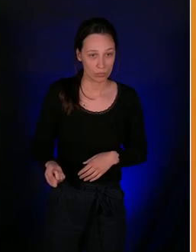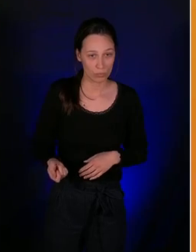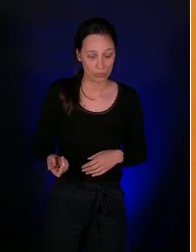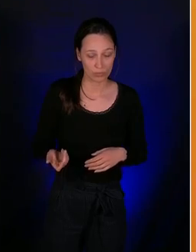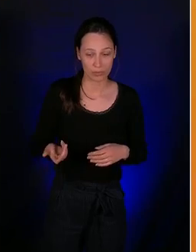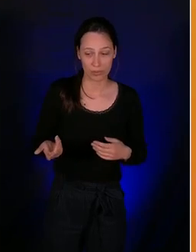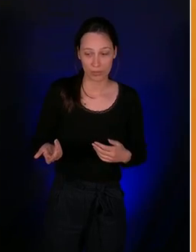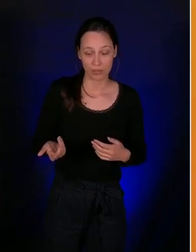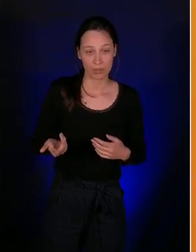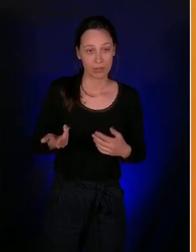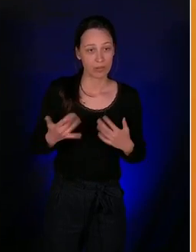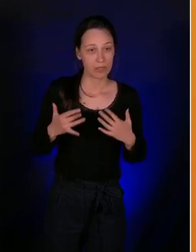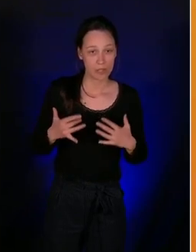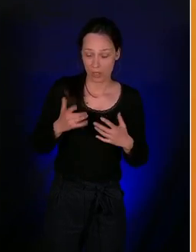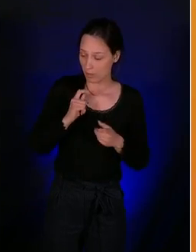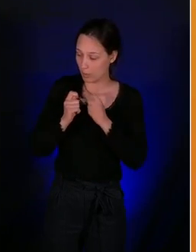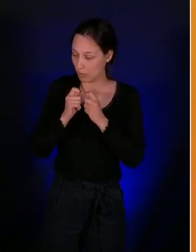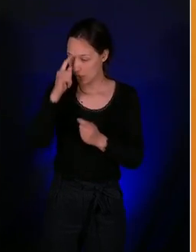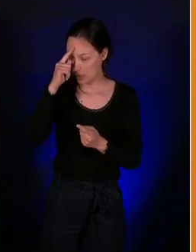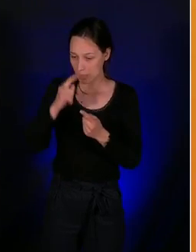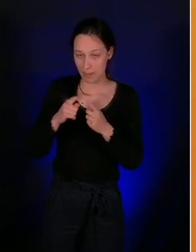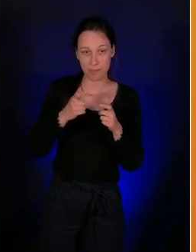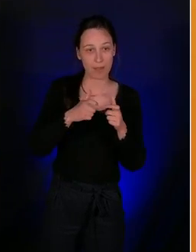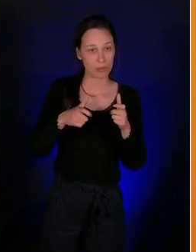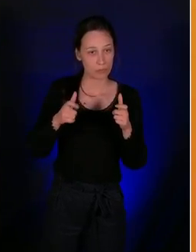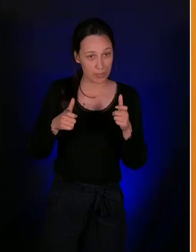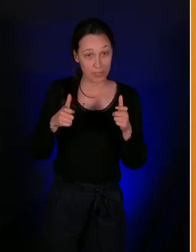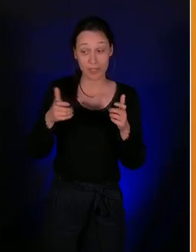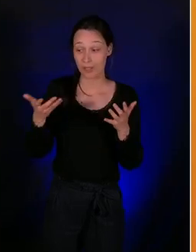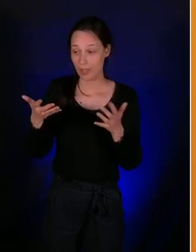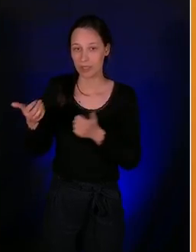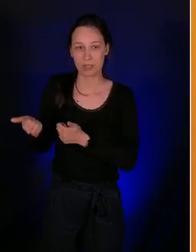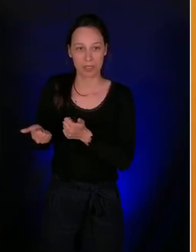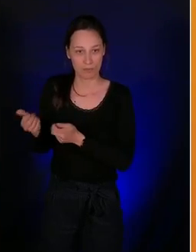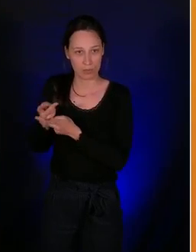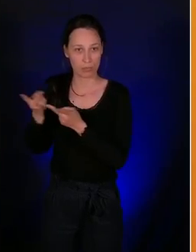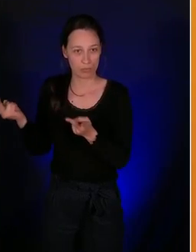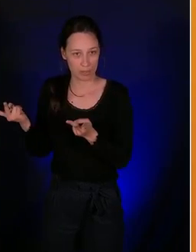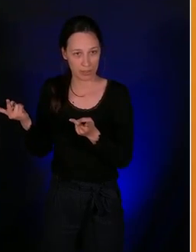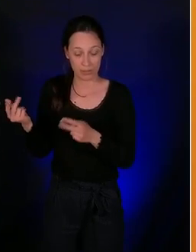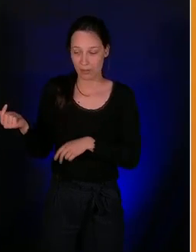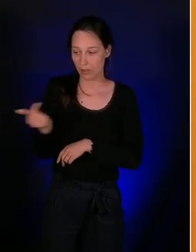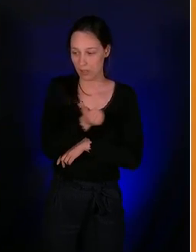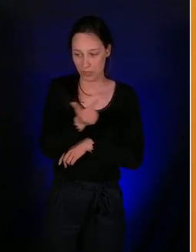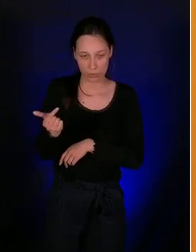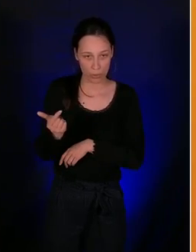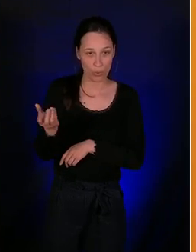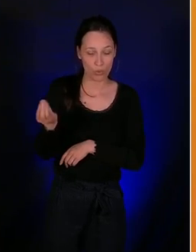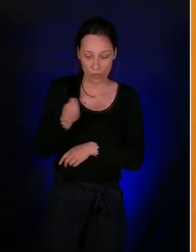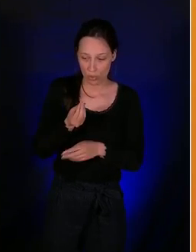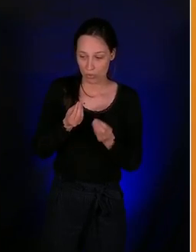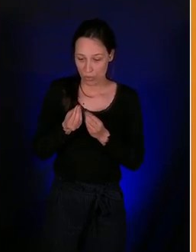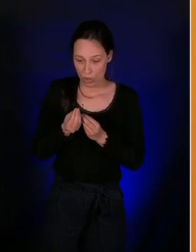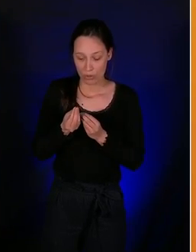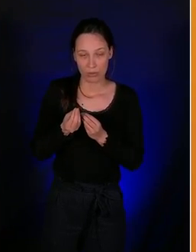on a parlé de l'industrie, mais aussi les services publics. Ce sont bien les deux qui amèneront à une transformation positive